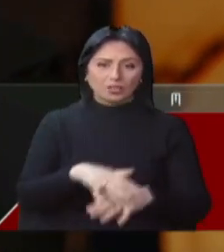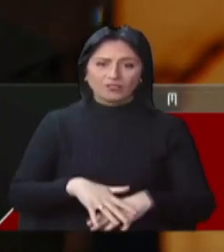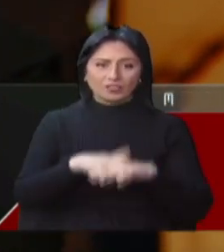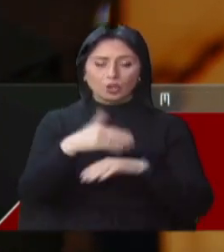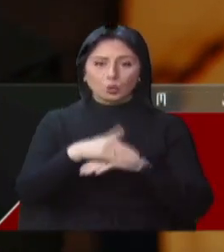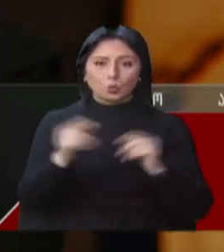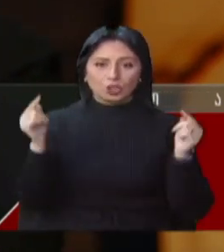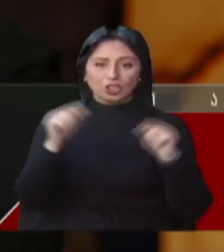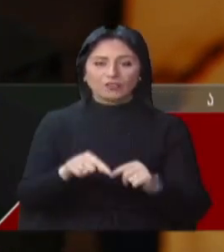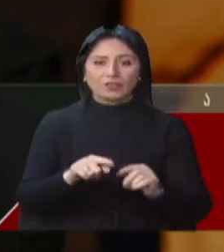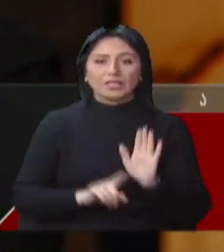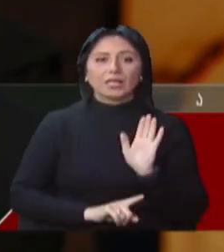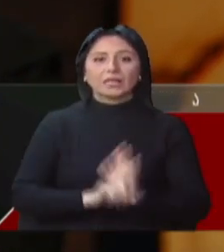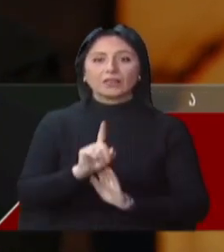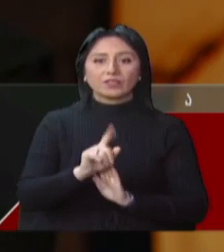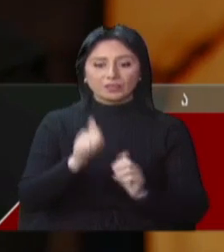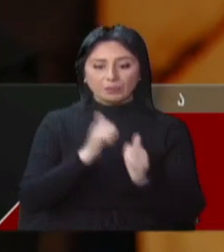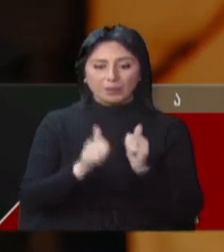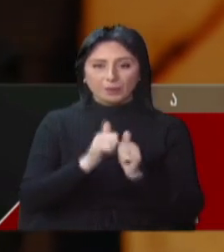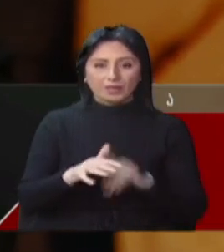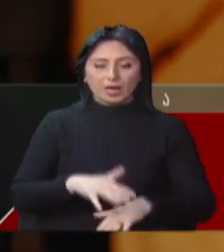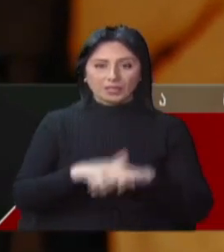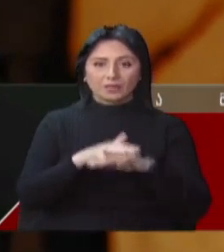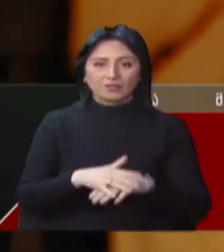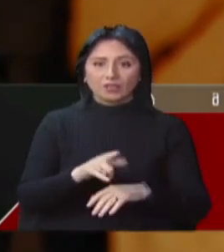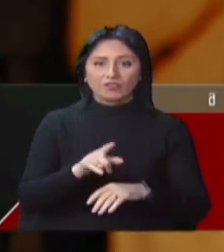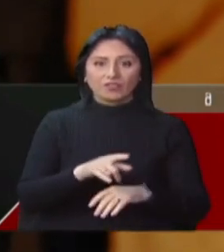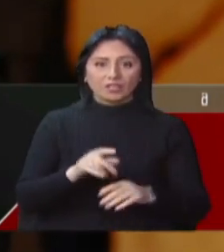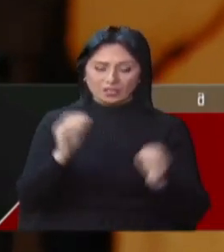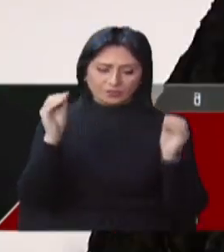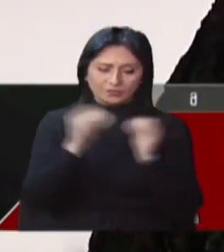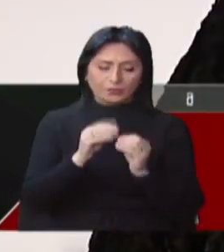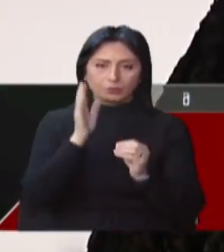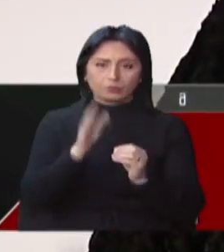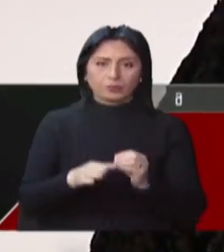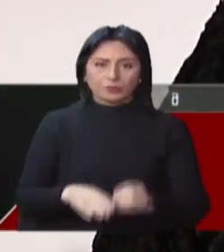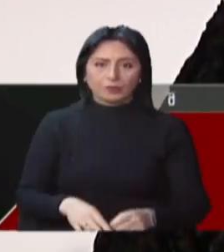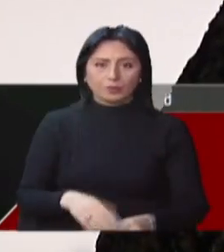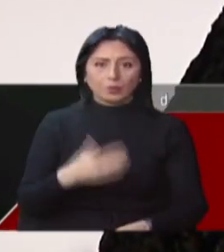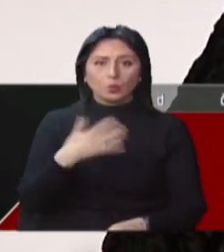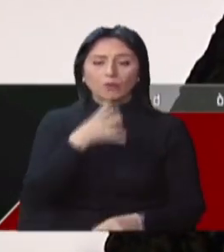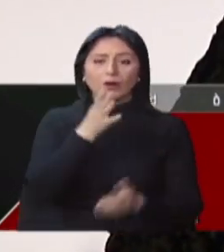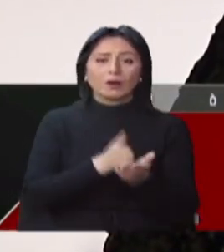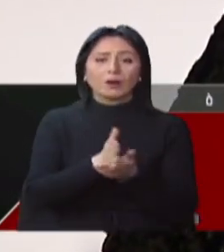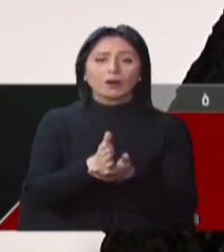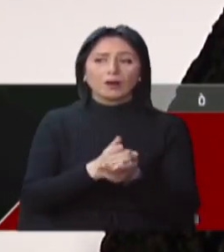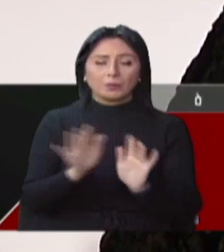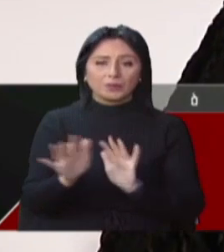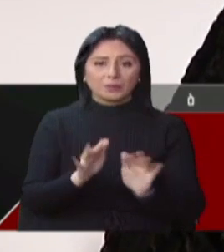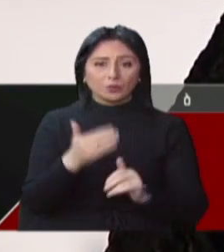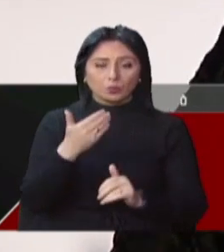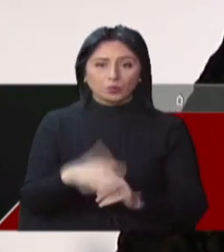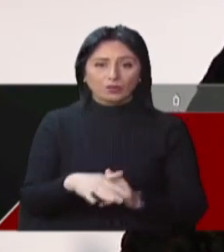აბსოლუტურად ქუჩაში, დაიწყება პერმანენტული აქციები, რომელიც შეუქცევადი გახდება. სიძელია ეს ამბავი